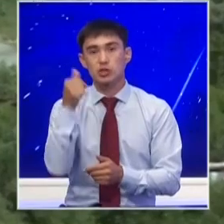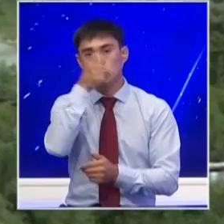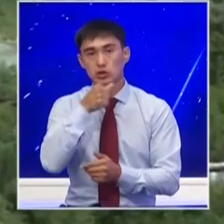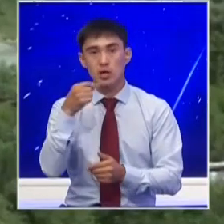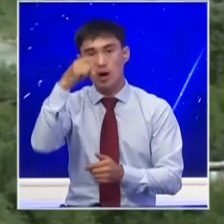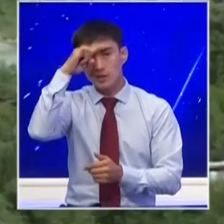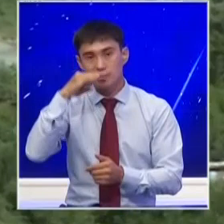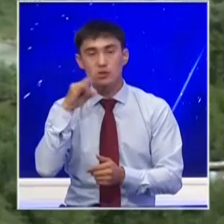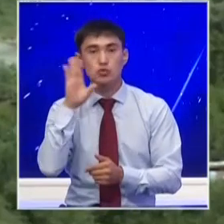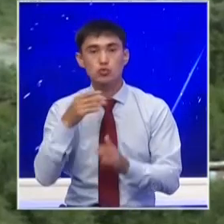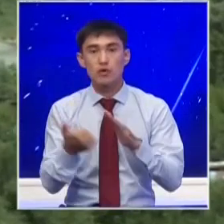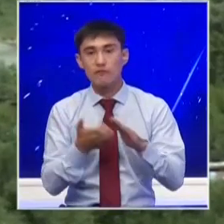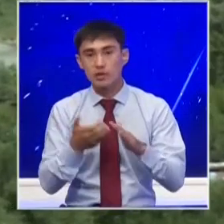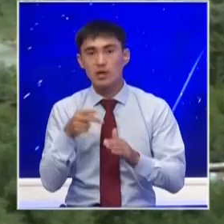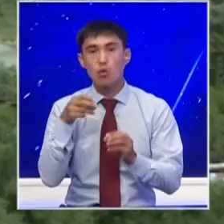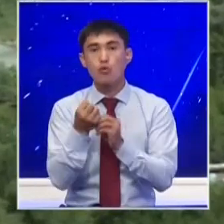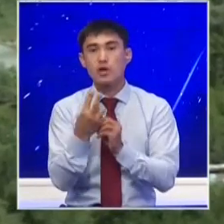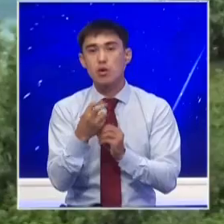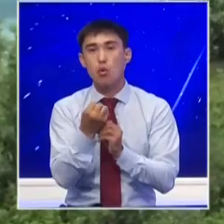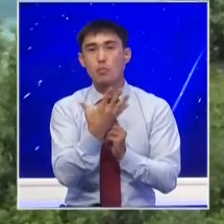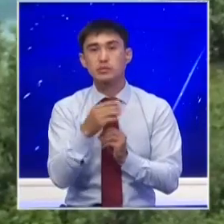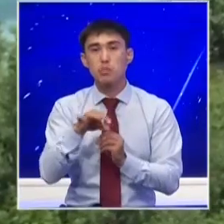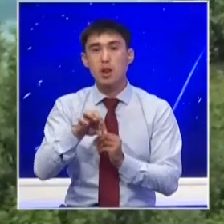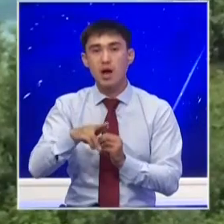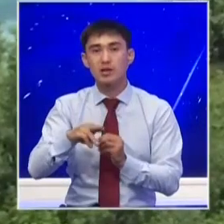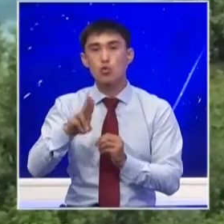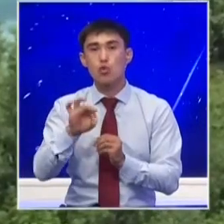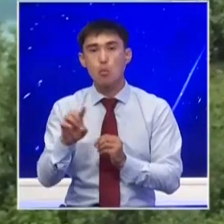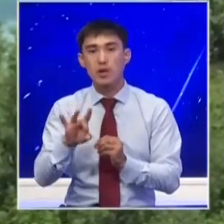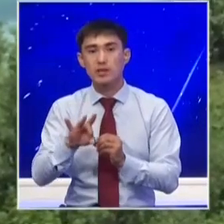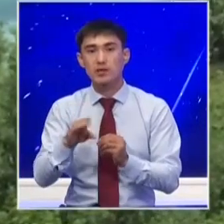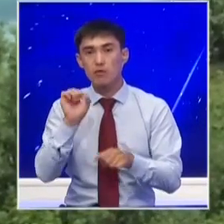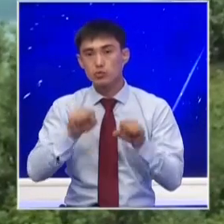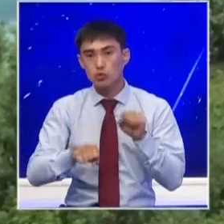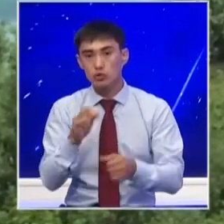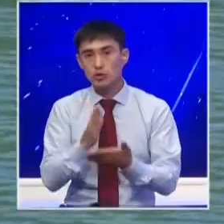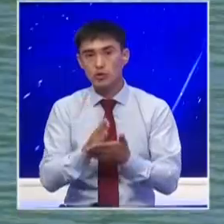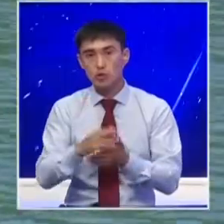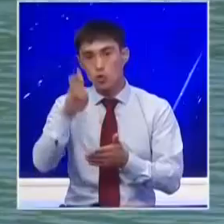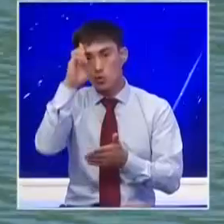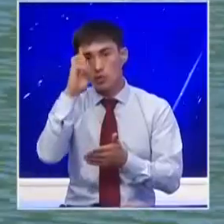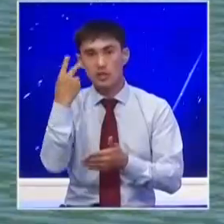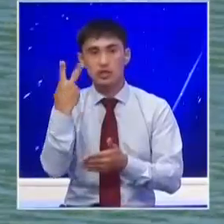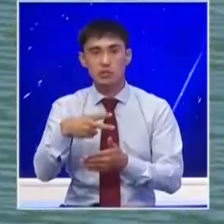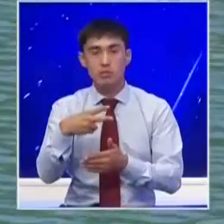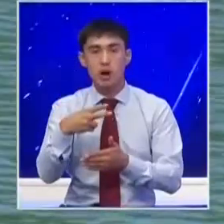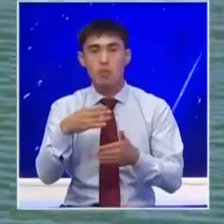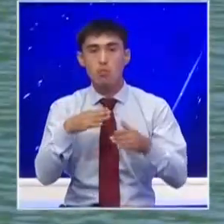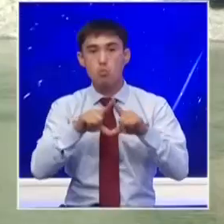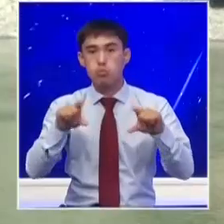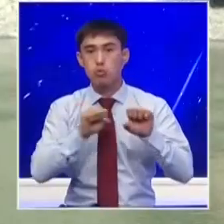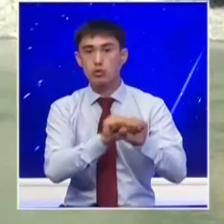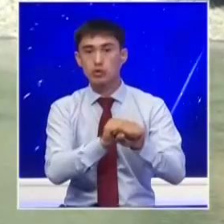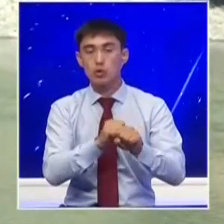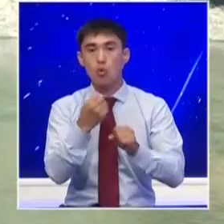жылы Қазақстанда су тапшылығы 12-15 миллиард текше метрге жетуі мүмкін. Үкіметке 20 бөген салу,